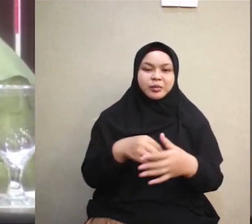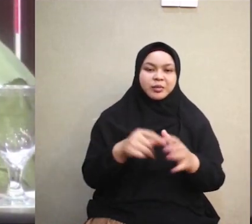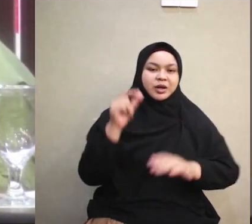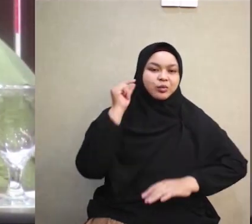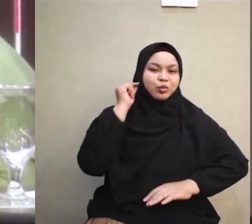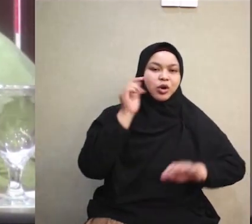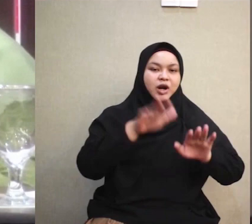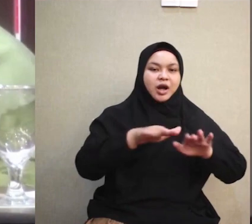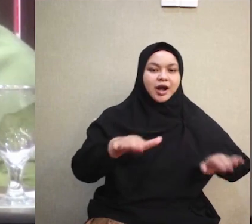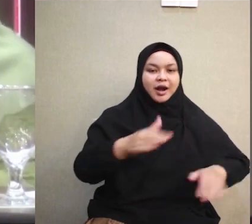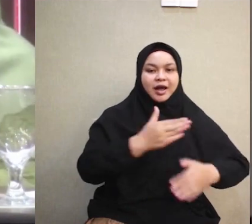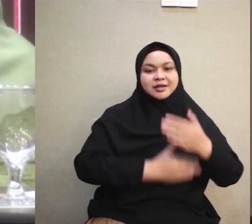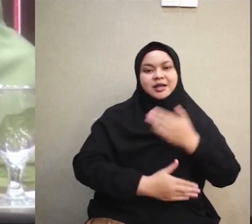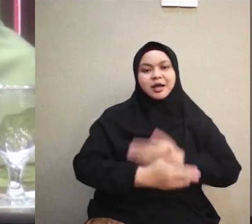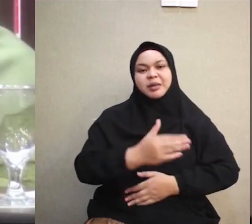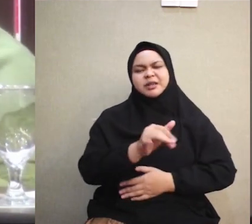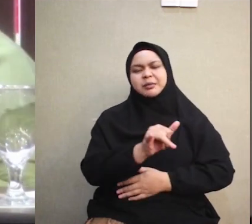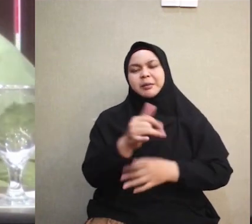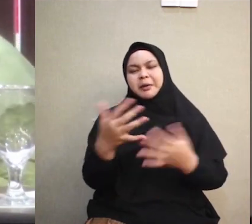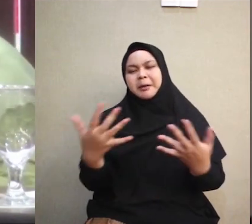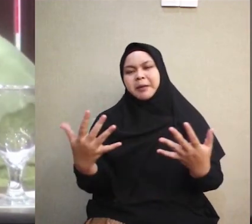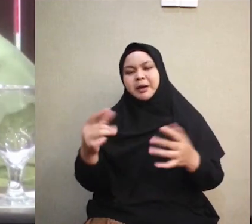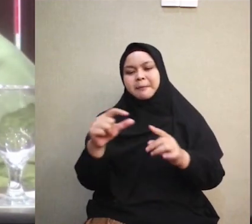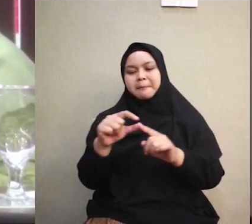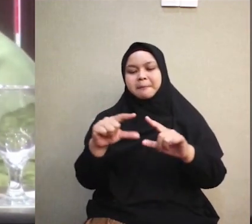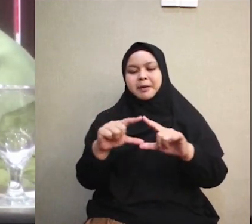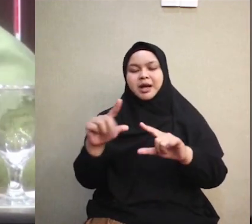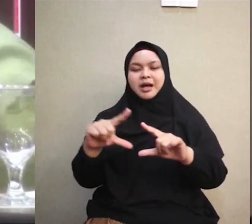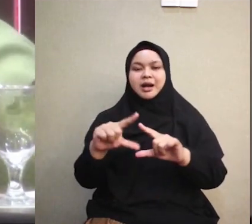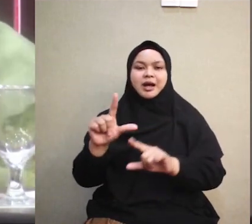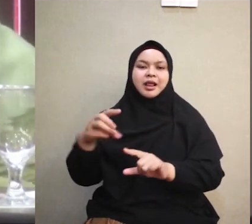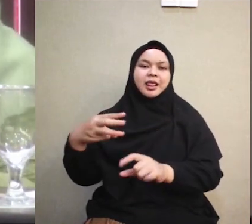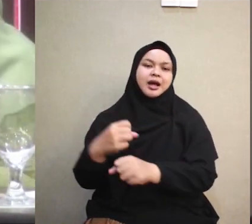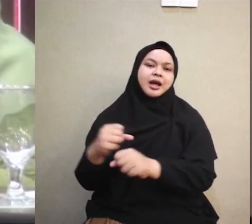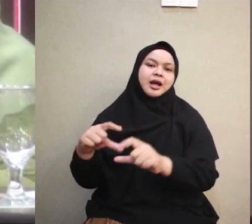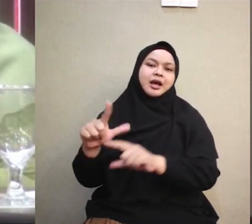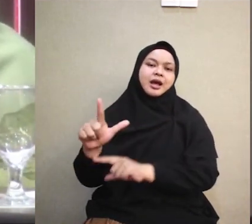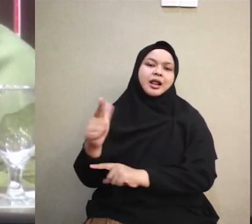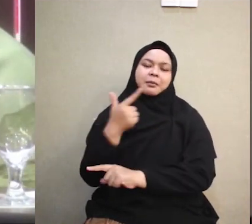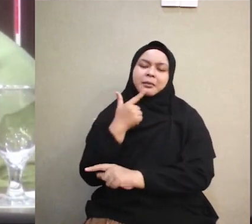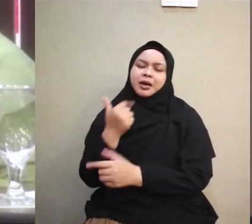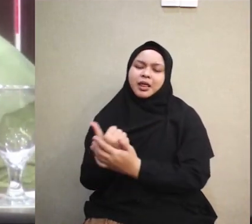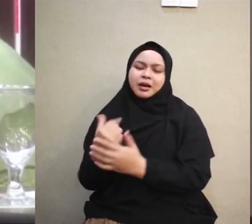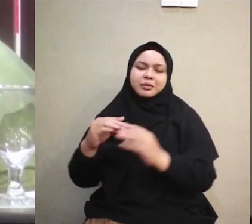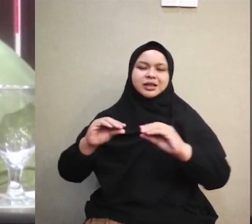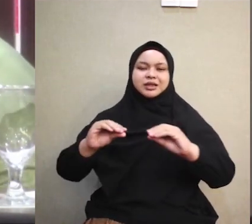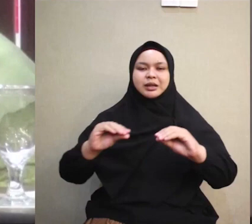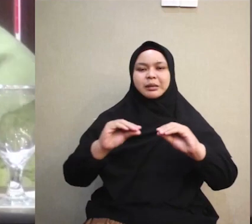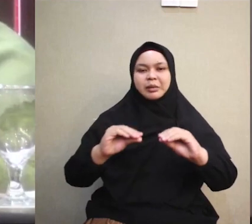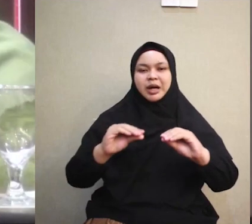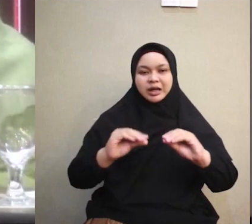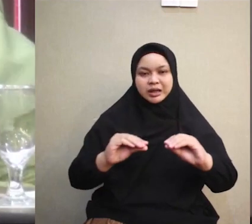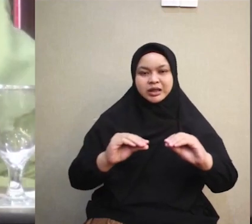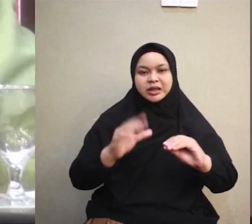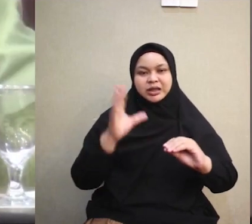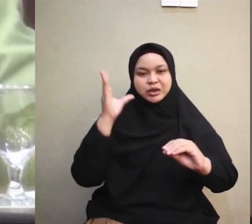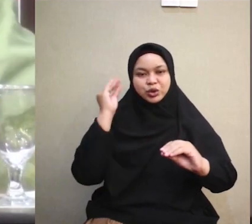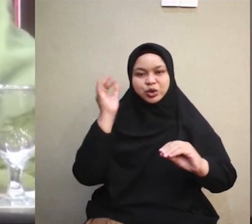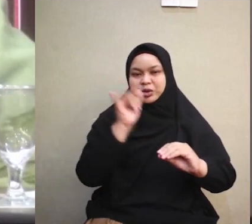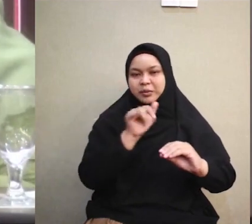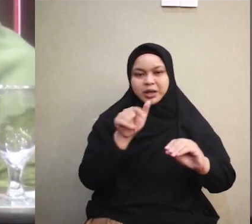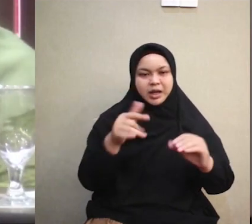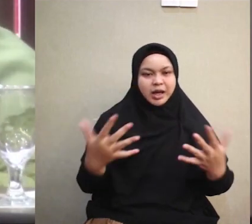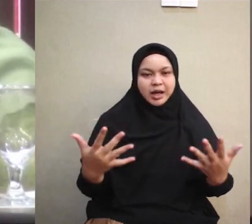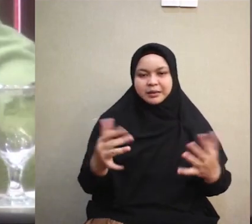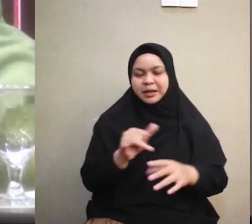Nah sepertinya para legal para legal kita penting untuk dibekali isu seperti ini dan sepertinya para legal kita juga